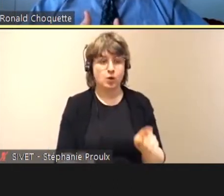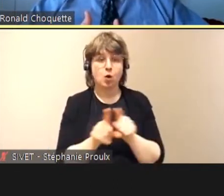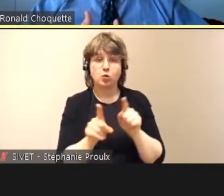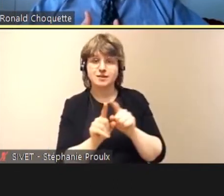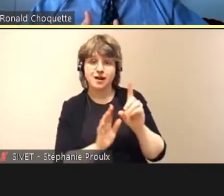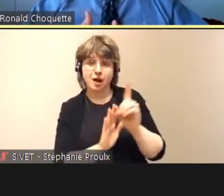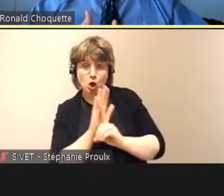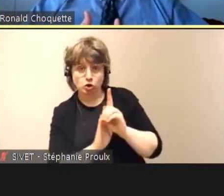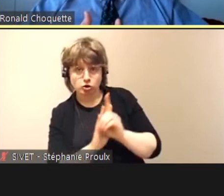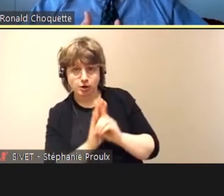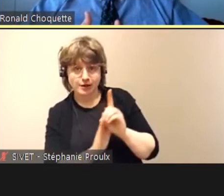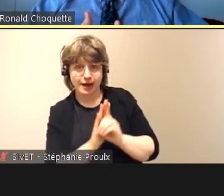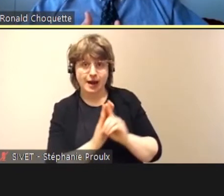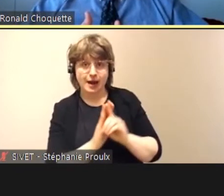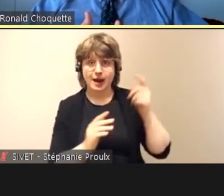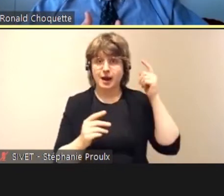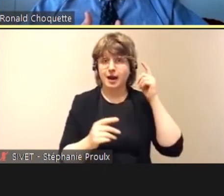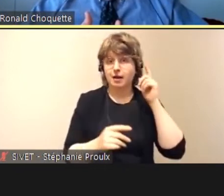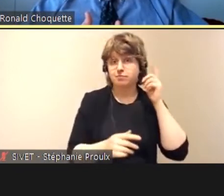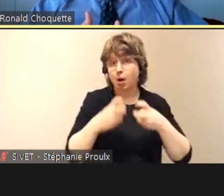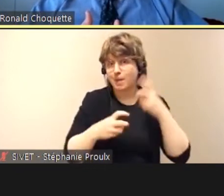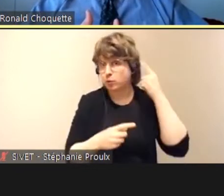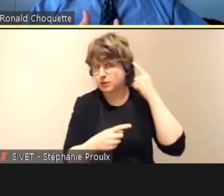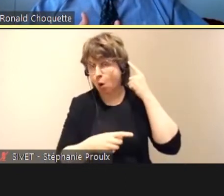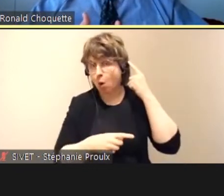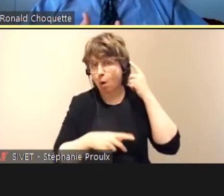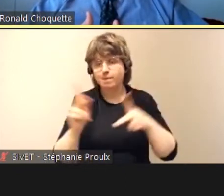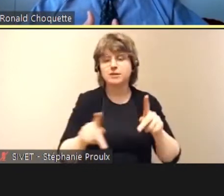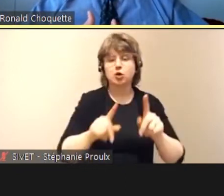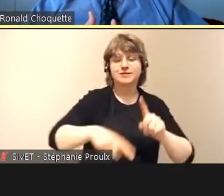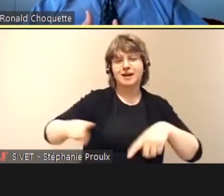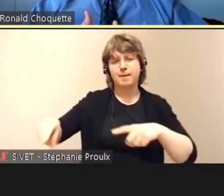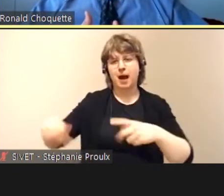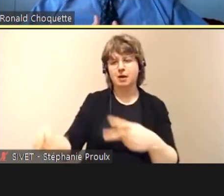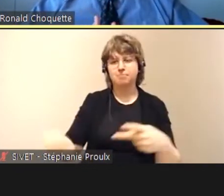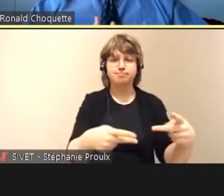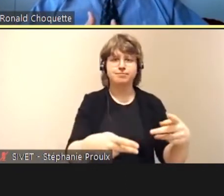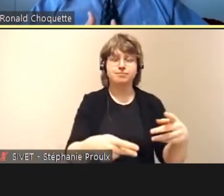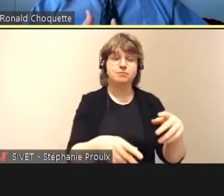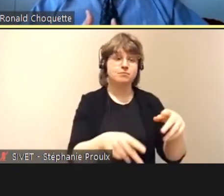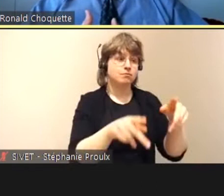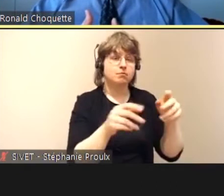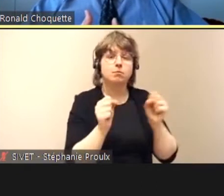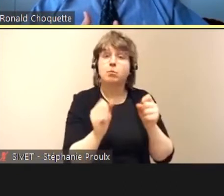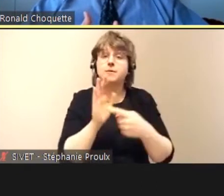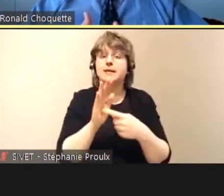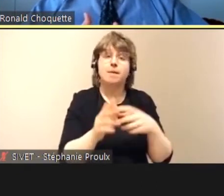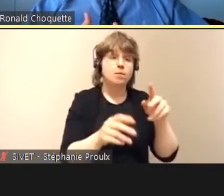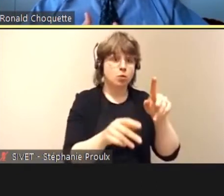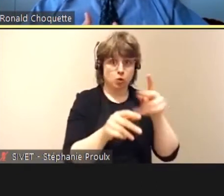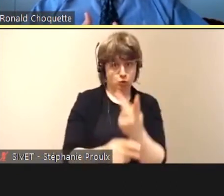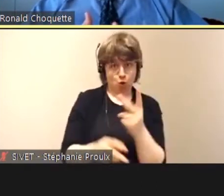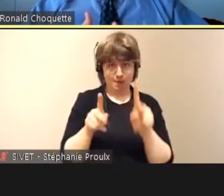puis des manifestations varie d'une personne à l'autre. Ce que je veux dire par là, c'est que deux personnes peuvent avoir le